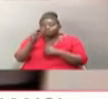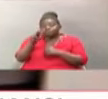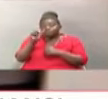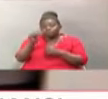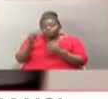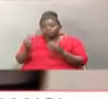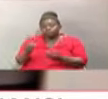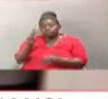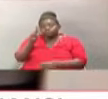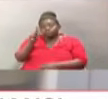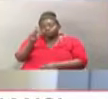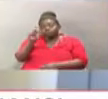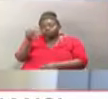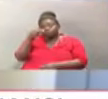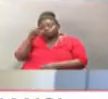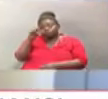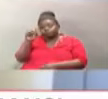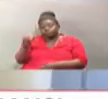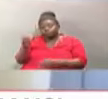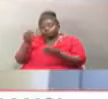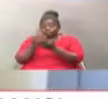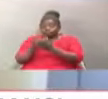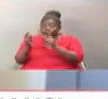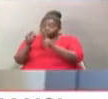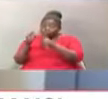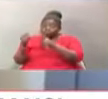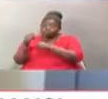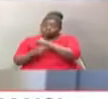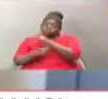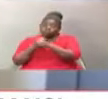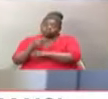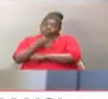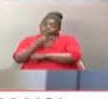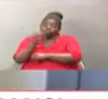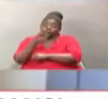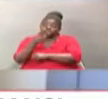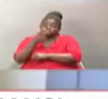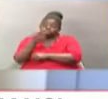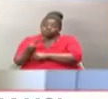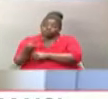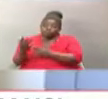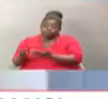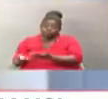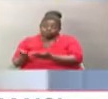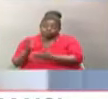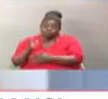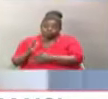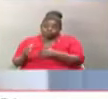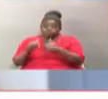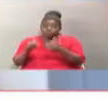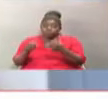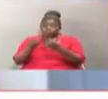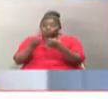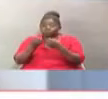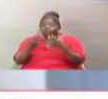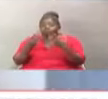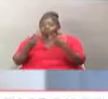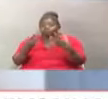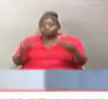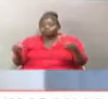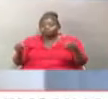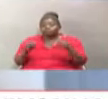Samuel Kahuma, asabye abantu okutandika omwaka 2023 nga bayisa bannaabwe mu ngeri esaanidde. How much loss has